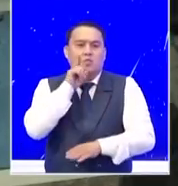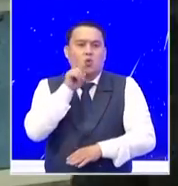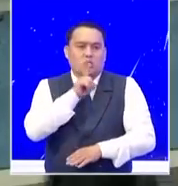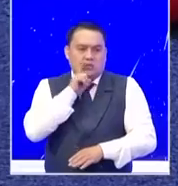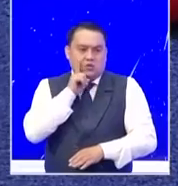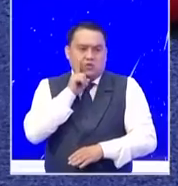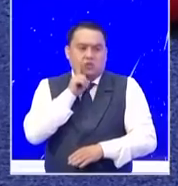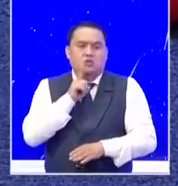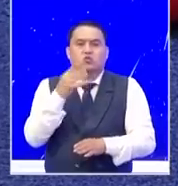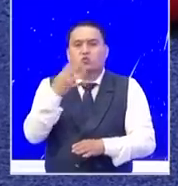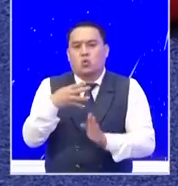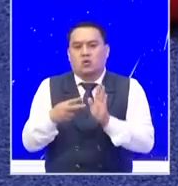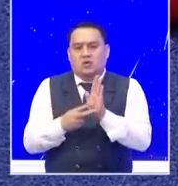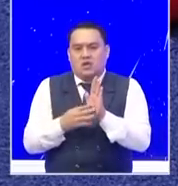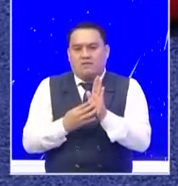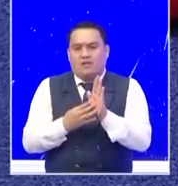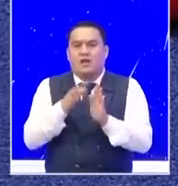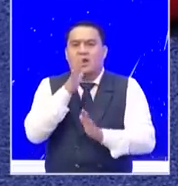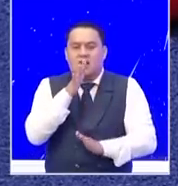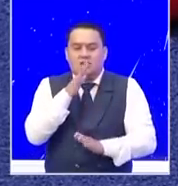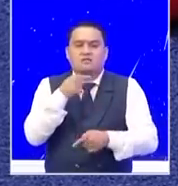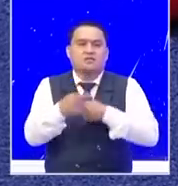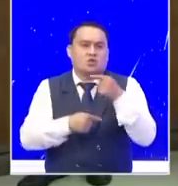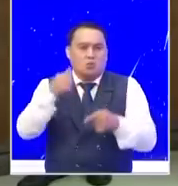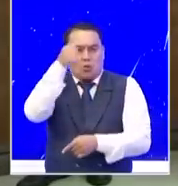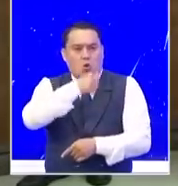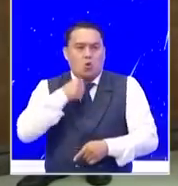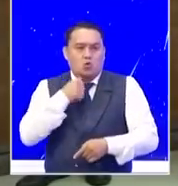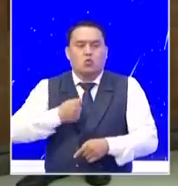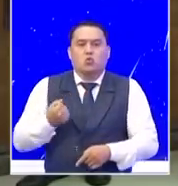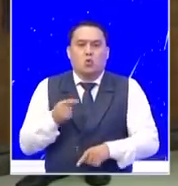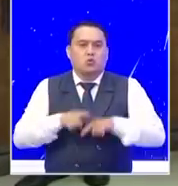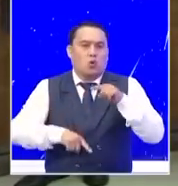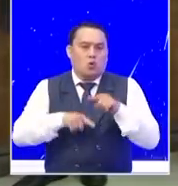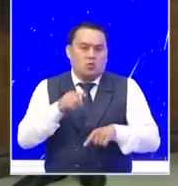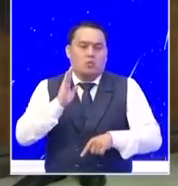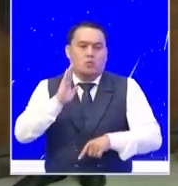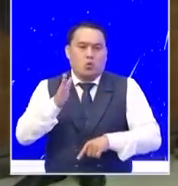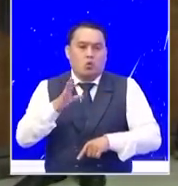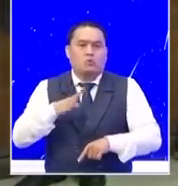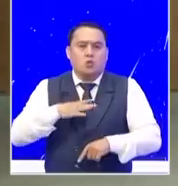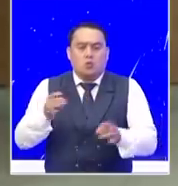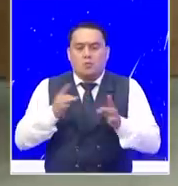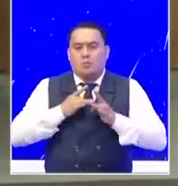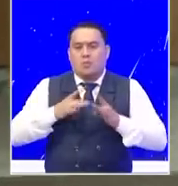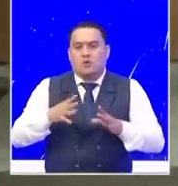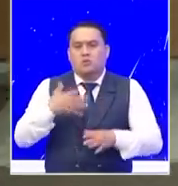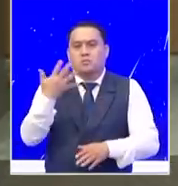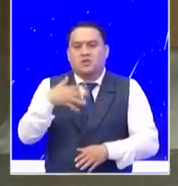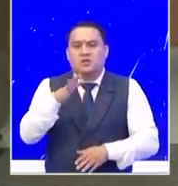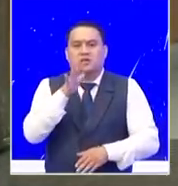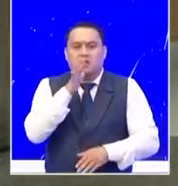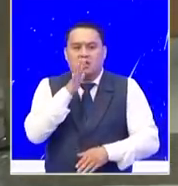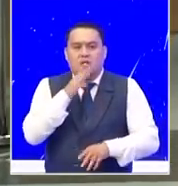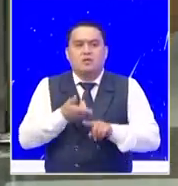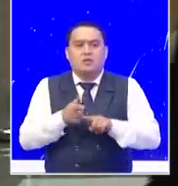сил, неполные 49 лет. Уже в следующем году в кругу своих родных и близких он бы мог отметить полувековой юбилей.